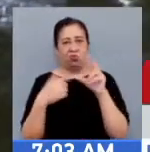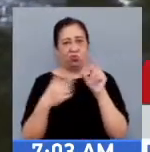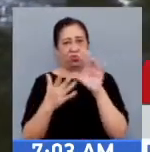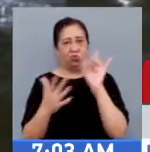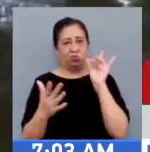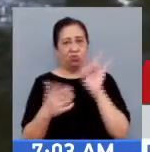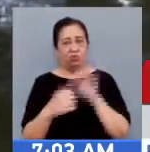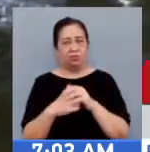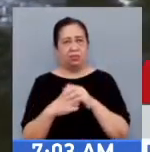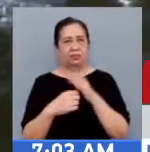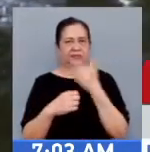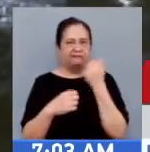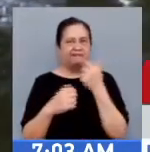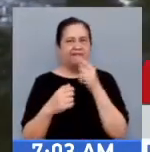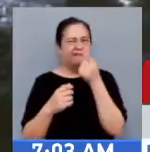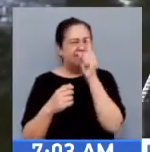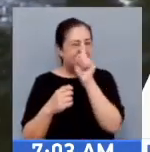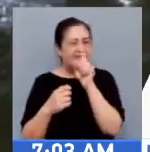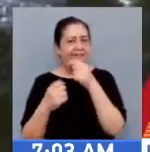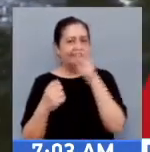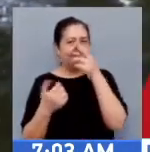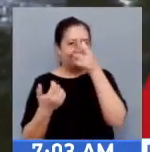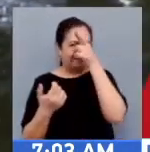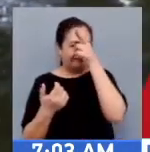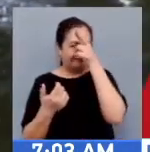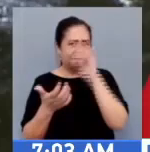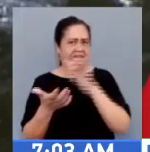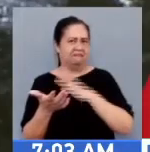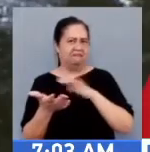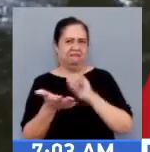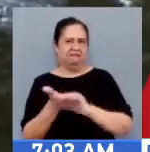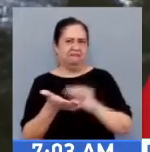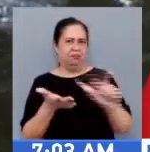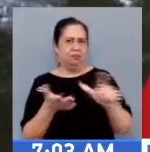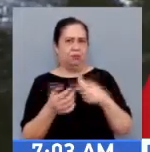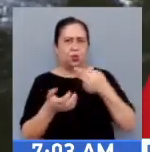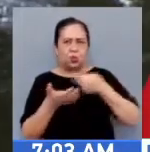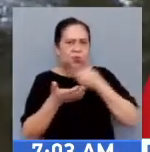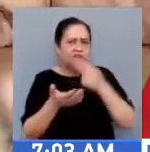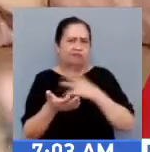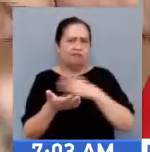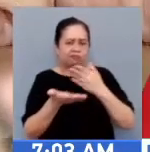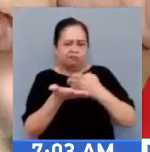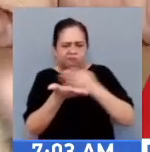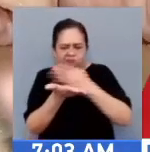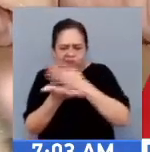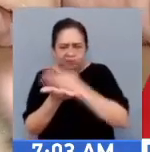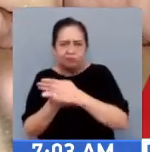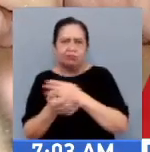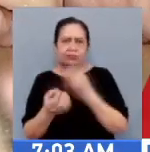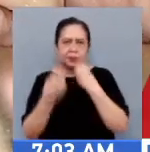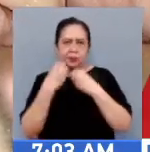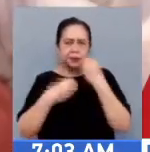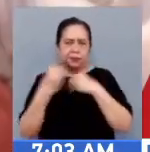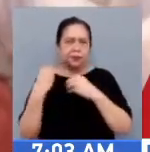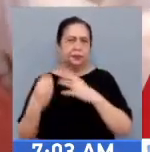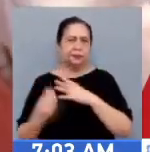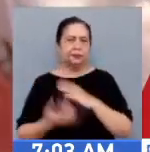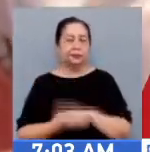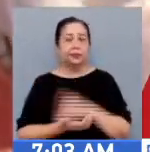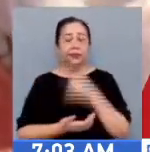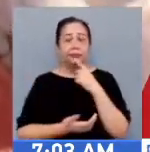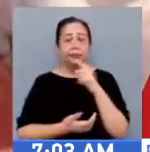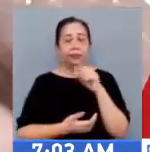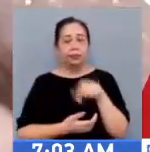pirasong hiwa ng manok, tapos sabaw, yun, kakakain naman na siya. Sabi ng United Broiler